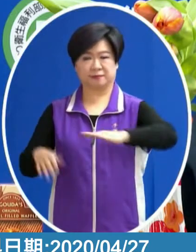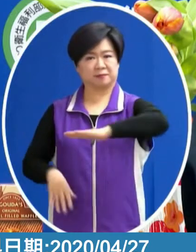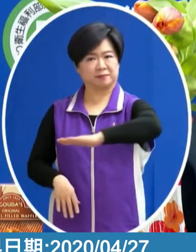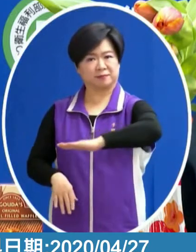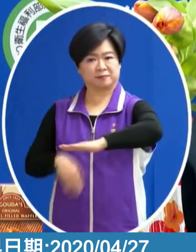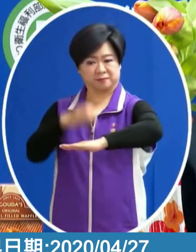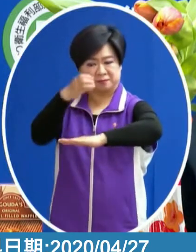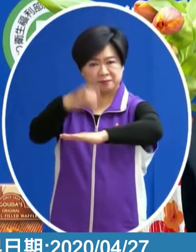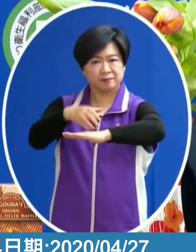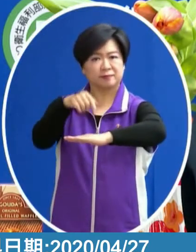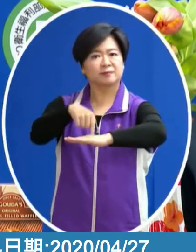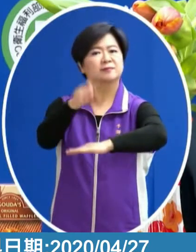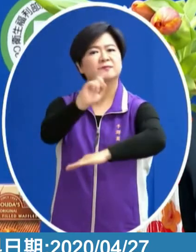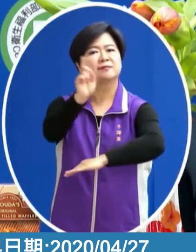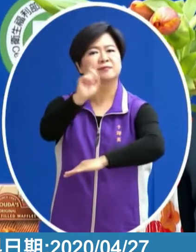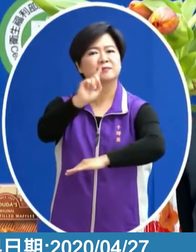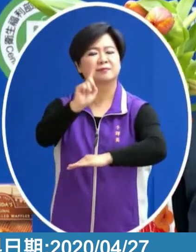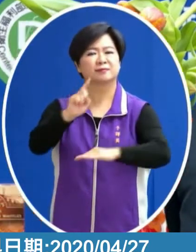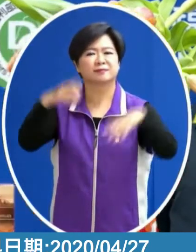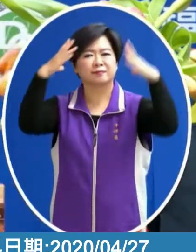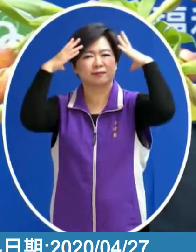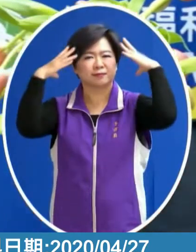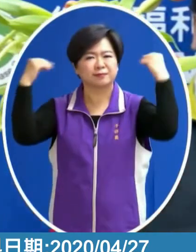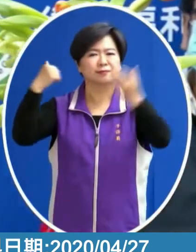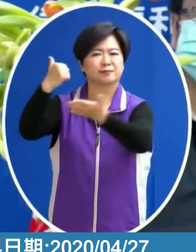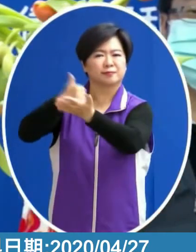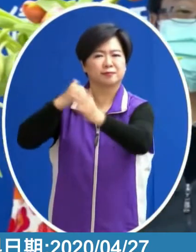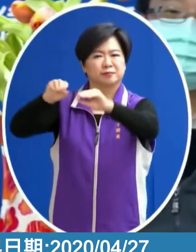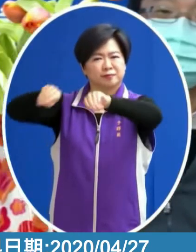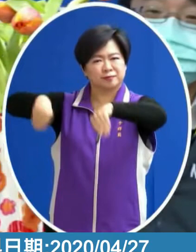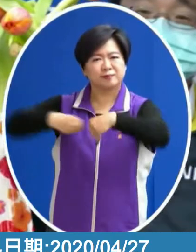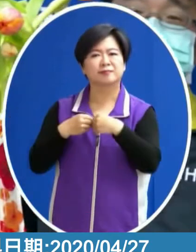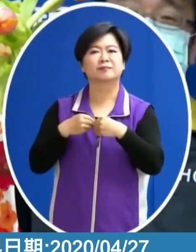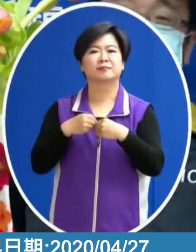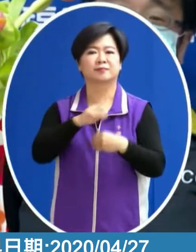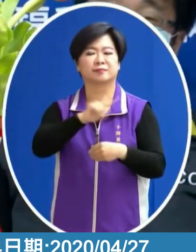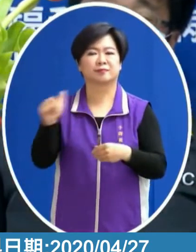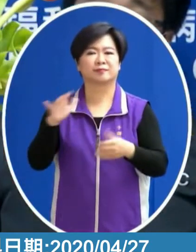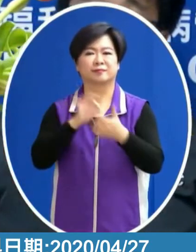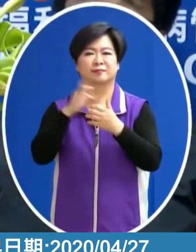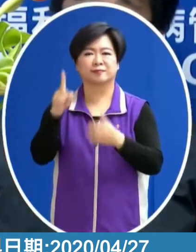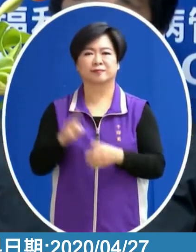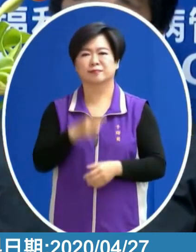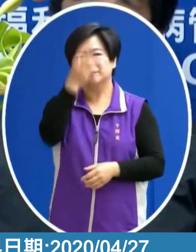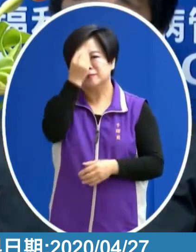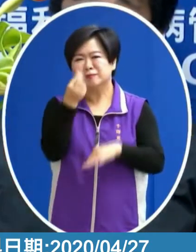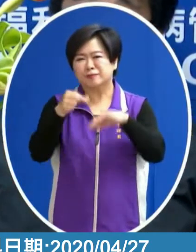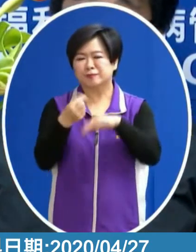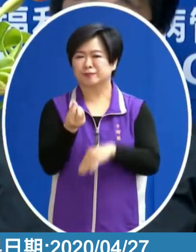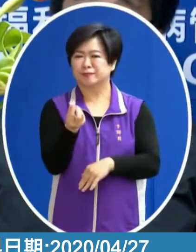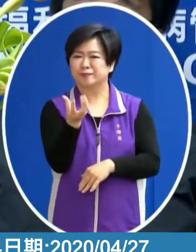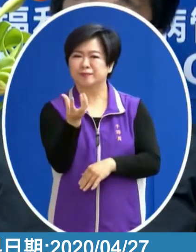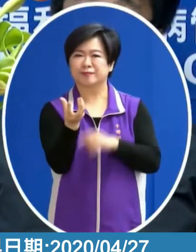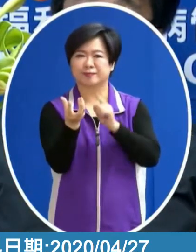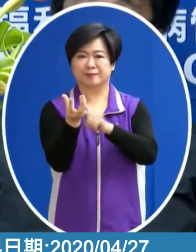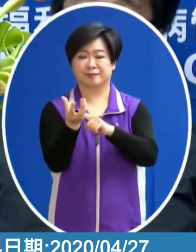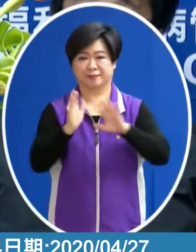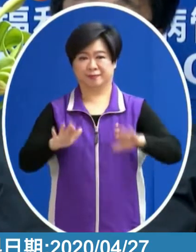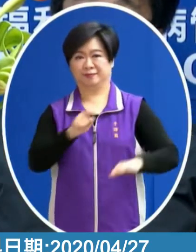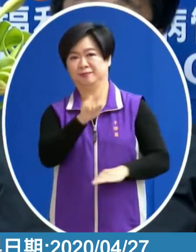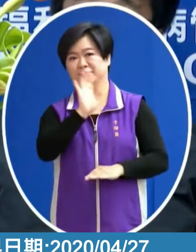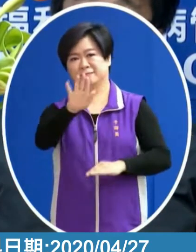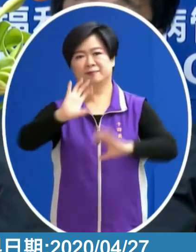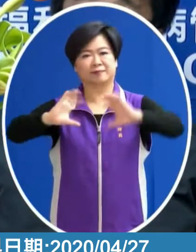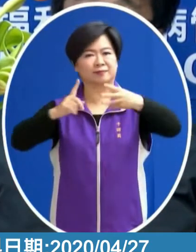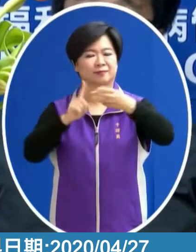是郑和兰哈，他们送来的哈，送来的郁金香，因为今天是他们的国王日嘛哈，